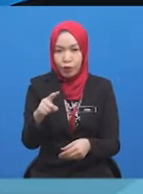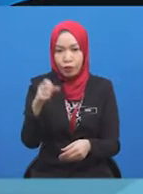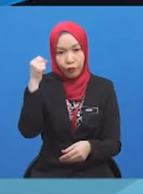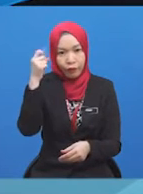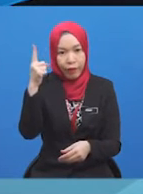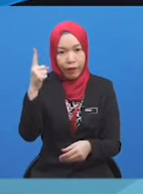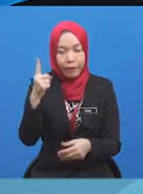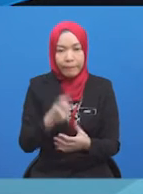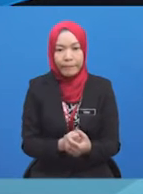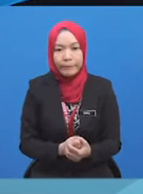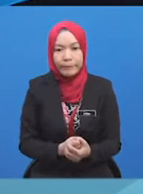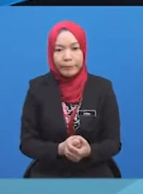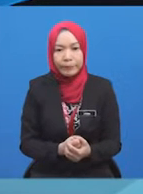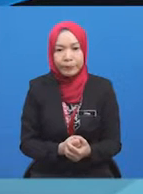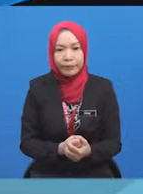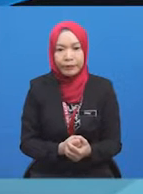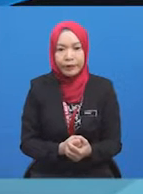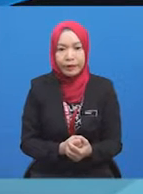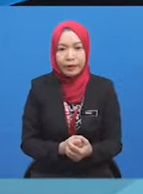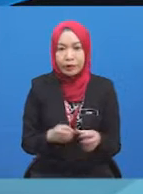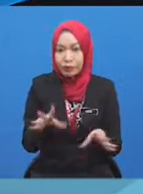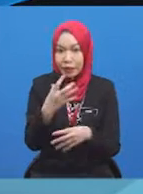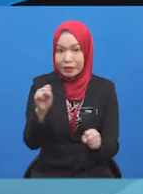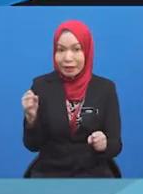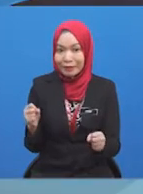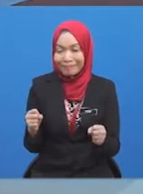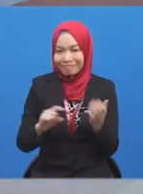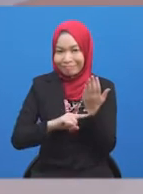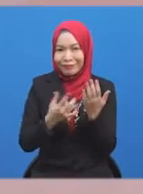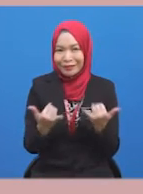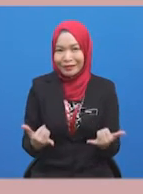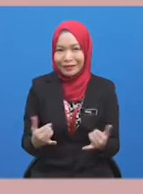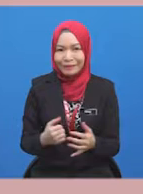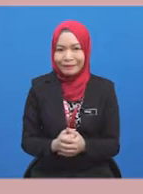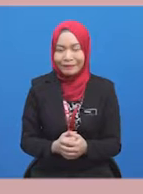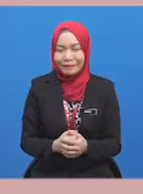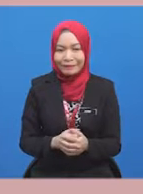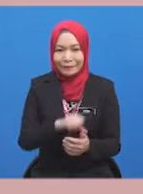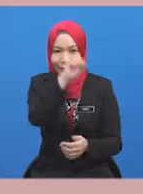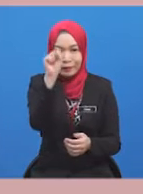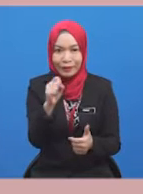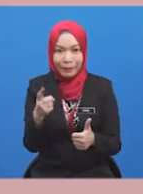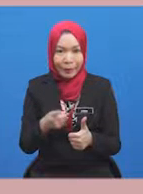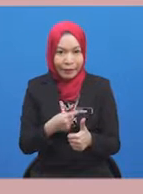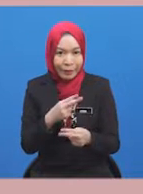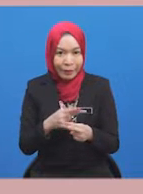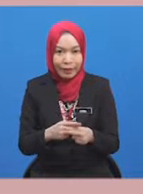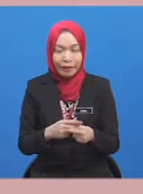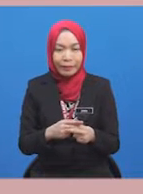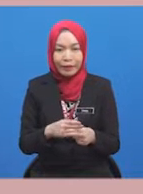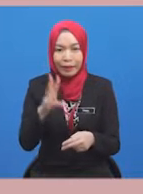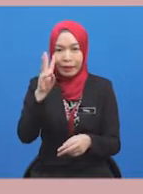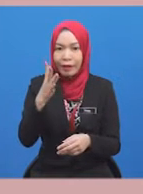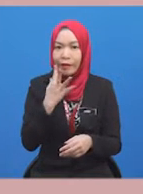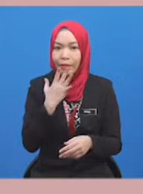murid-murid. Sudah bersedia murid-murid? Mari kita mulakan. Soalan pertama, namakan 6